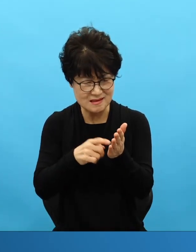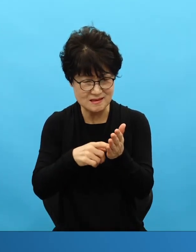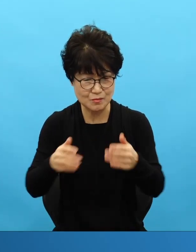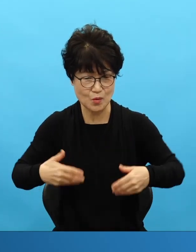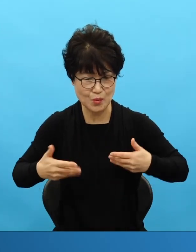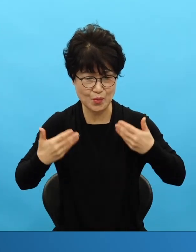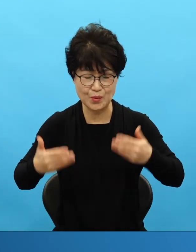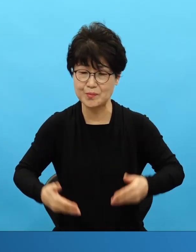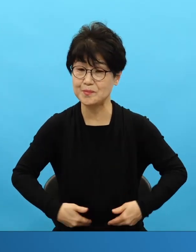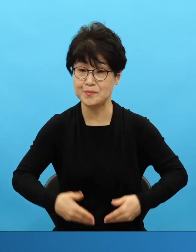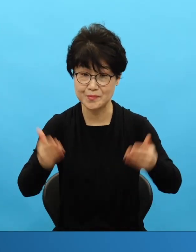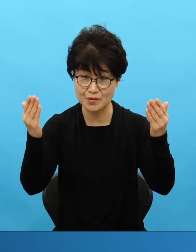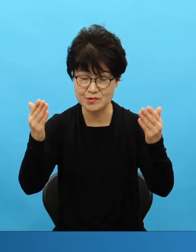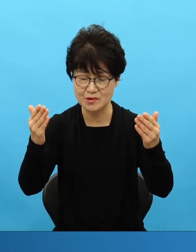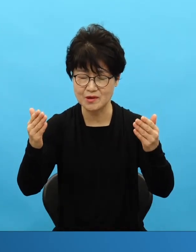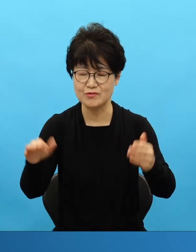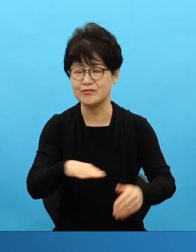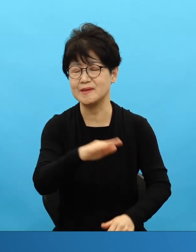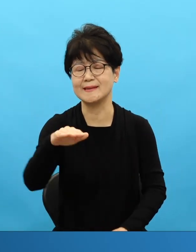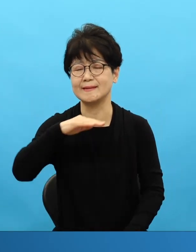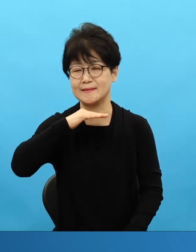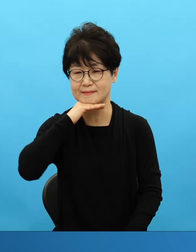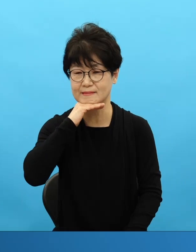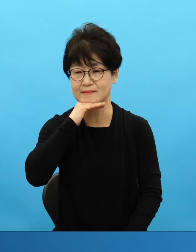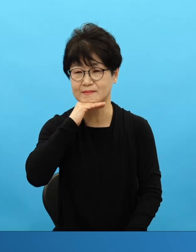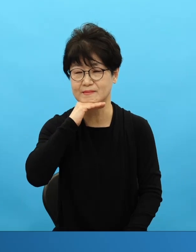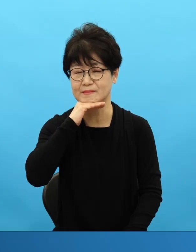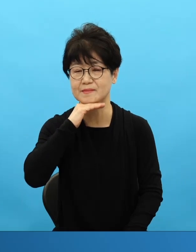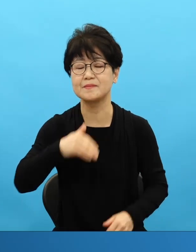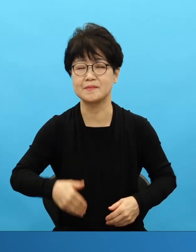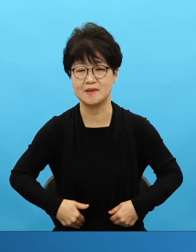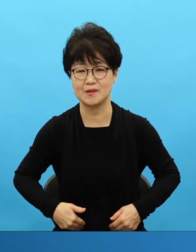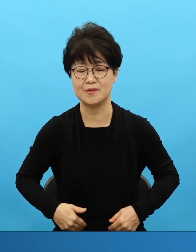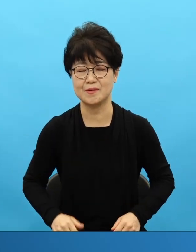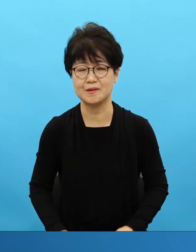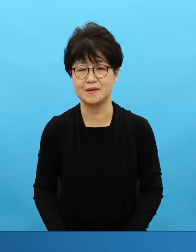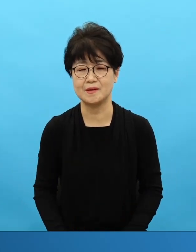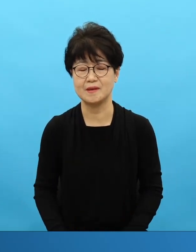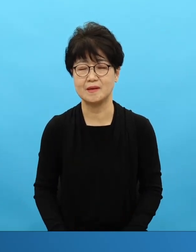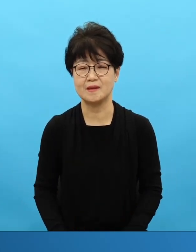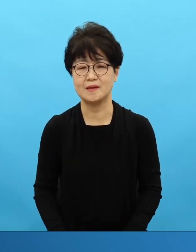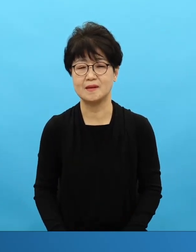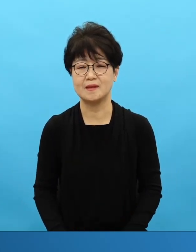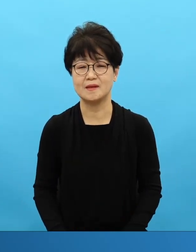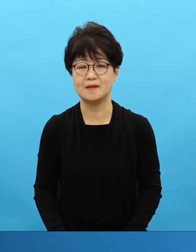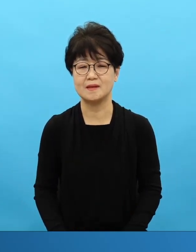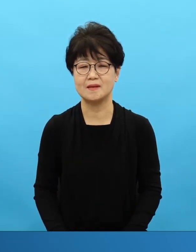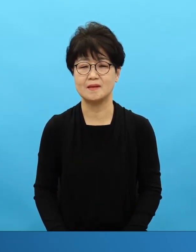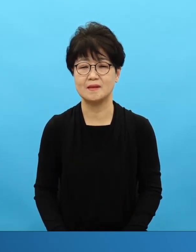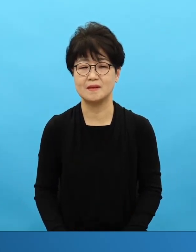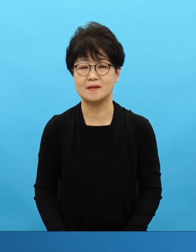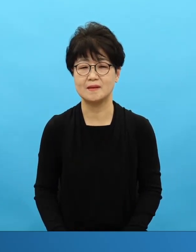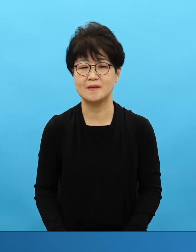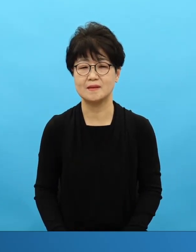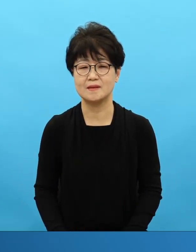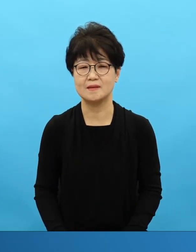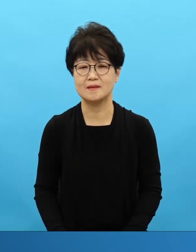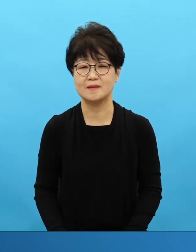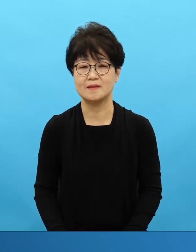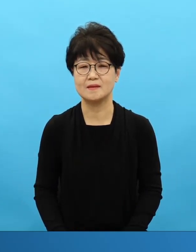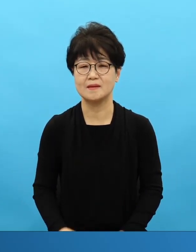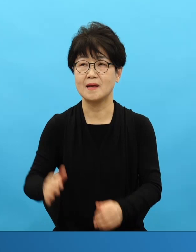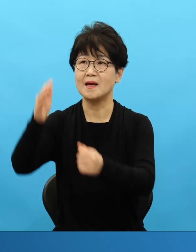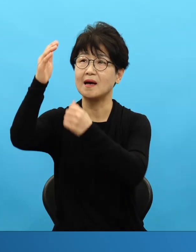be urgent, but we're always urgent. You must 말입니까? wait. What do we wait for? 하나님 나라의 일이